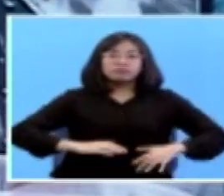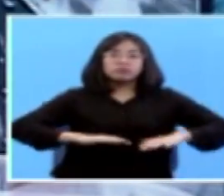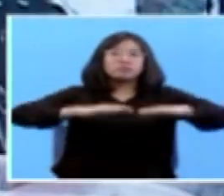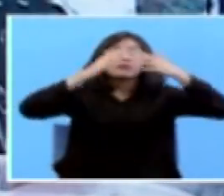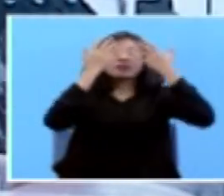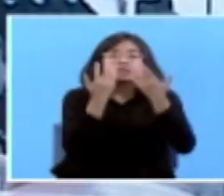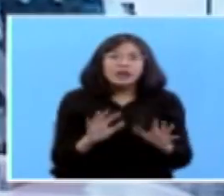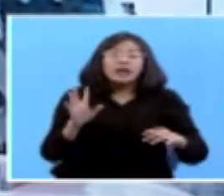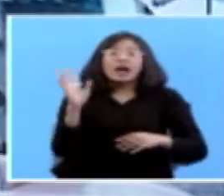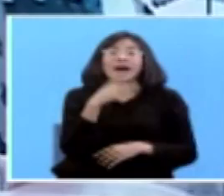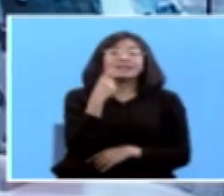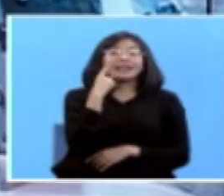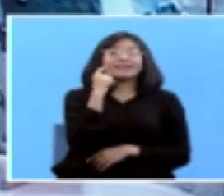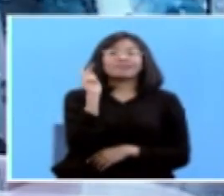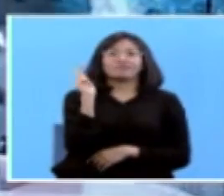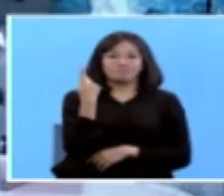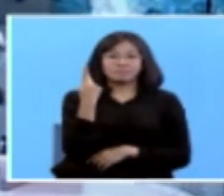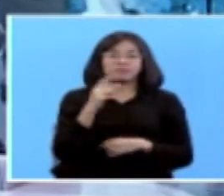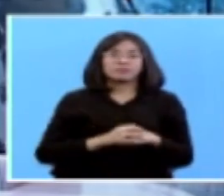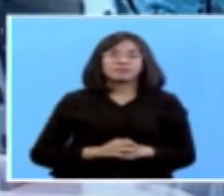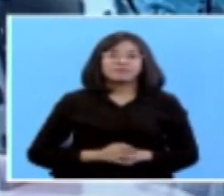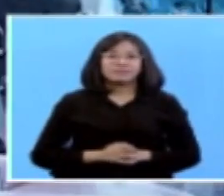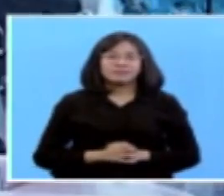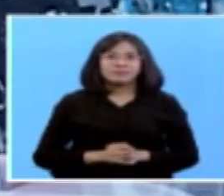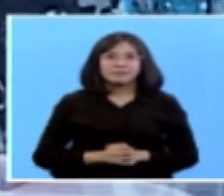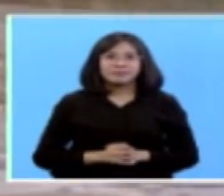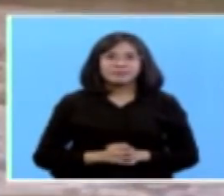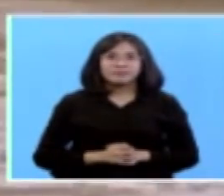yang menerjang wilayah itu Selasa kemarin.